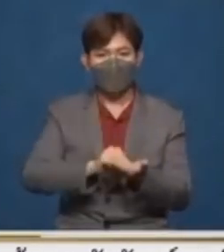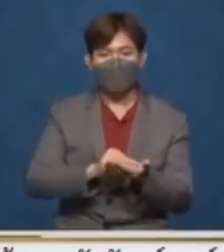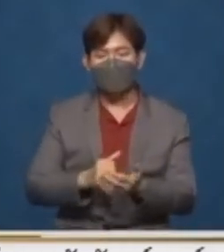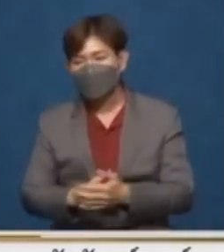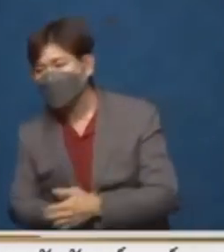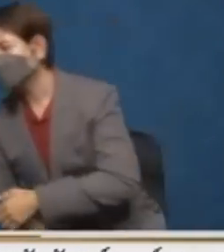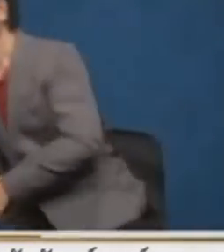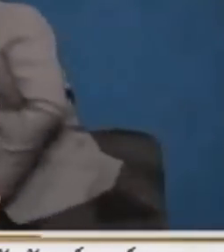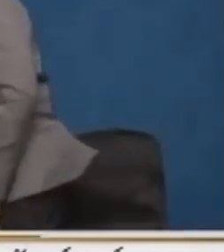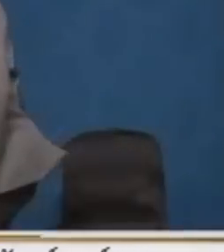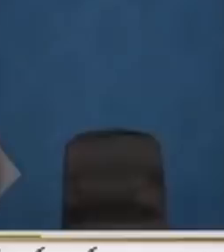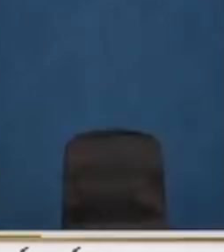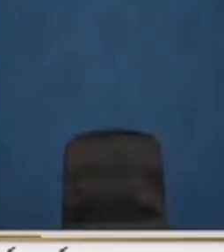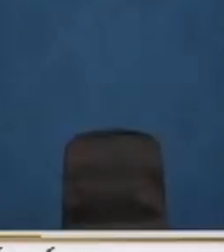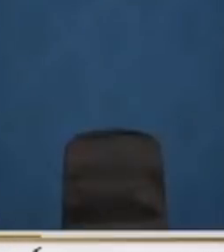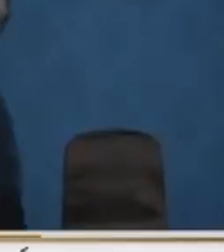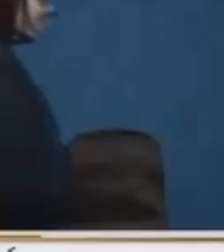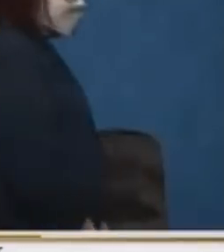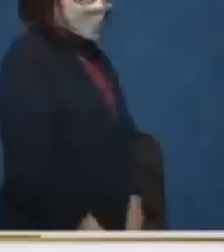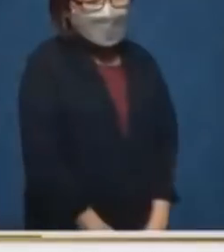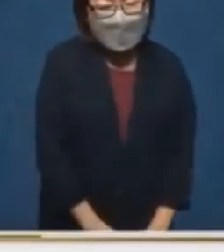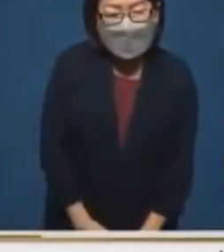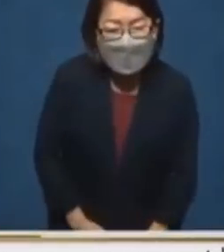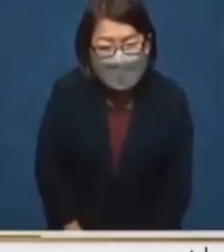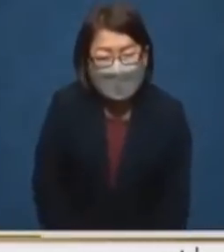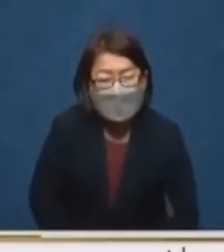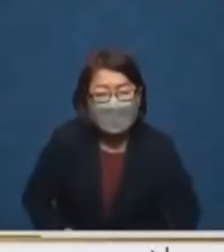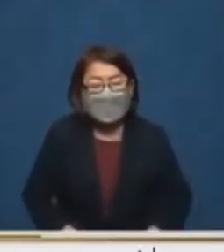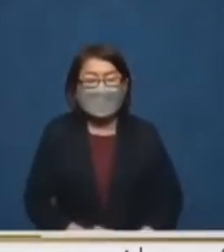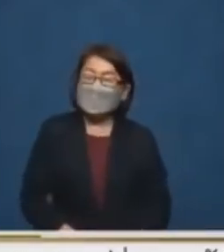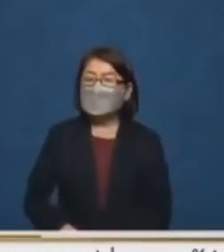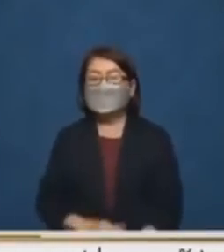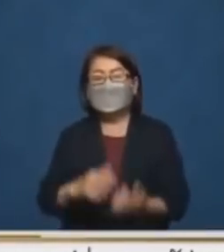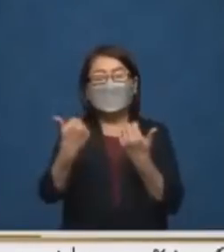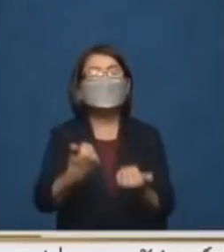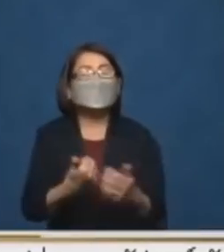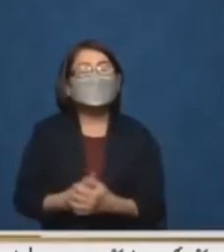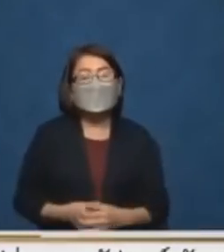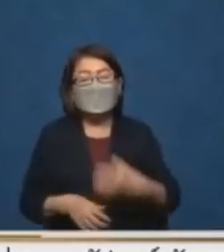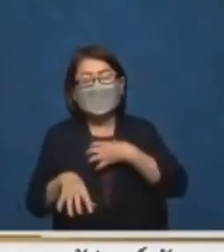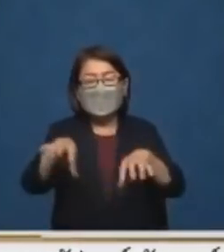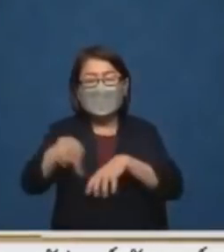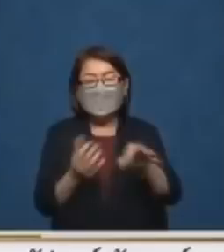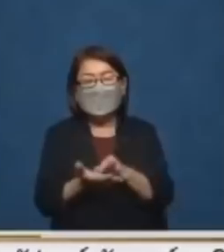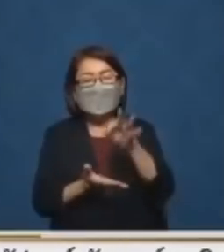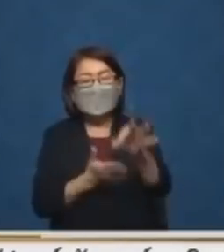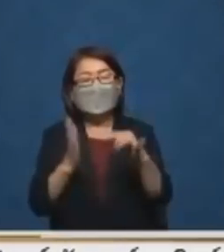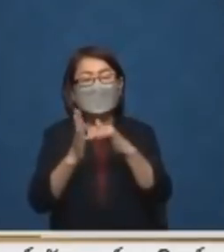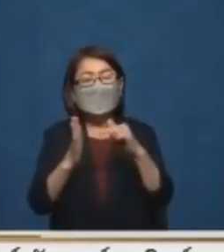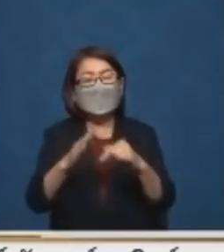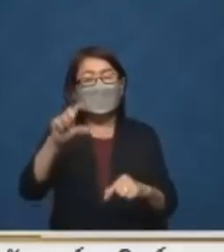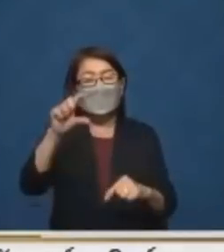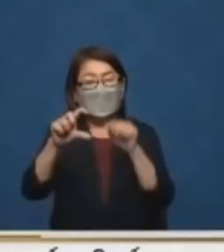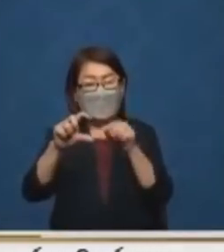บข้อสัเกตวผลเองวัยยุธ และในอนุทินกัดทำการจัดซือวัคซีนชี่โแ